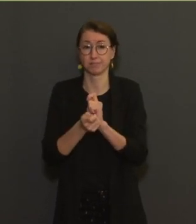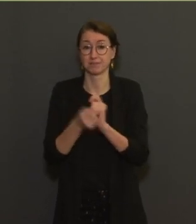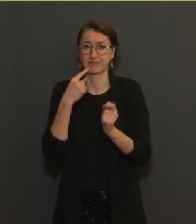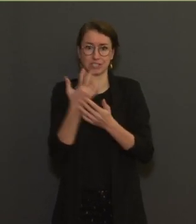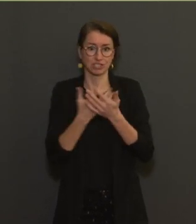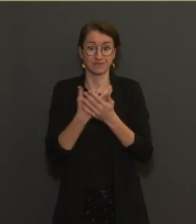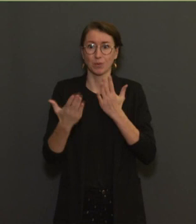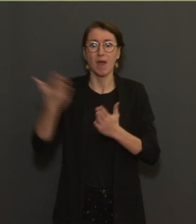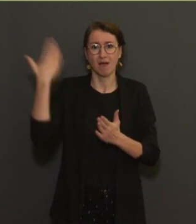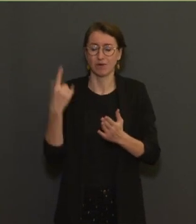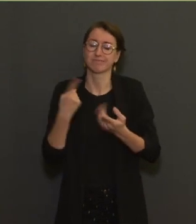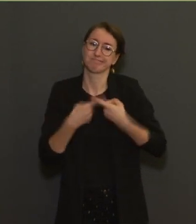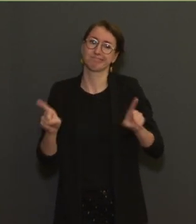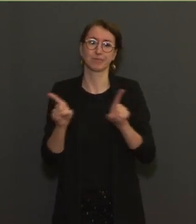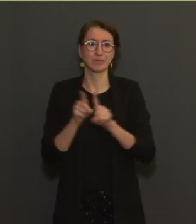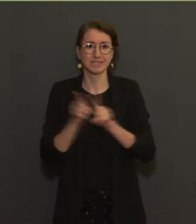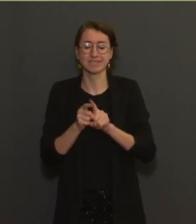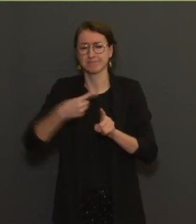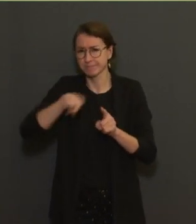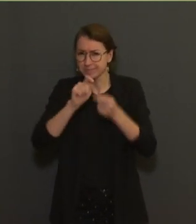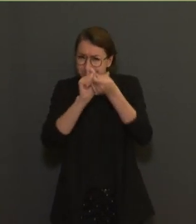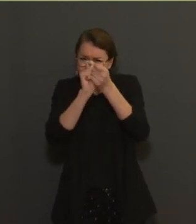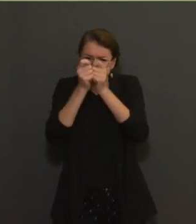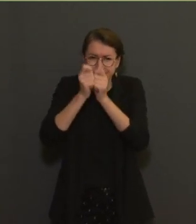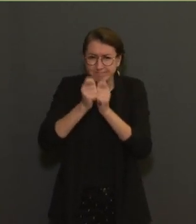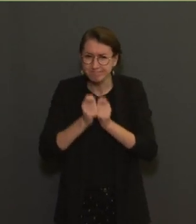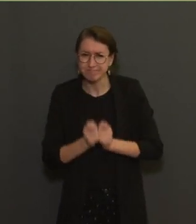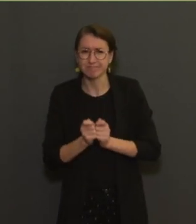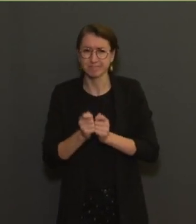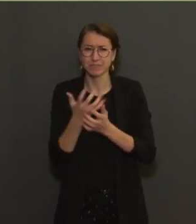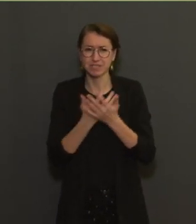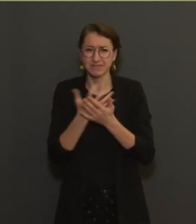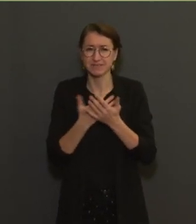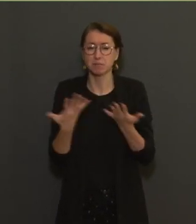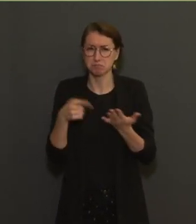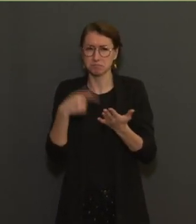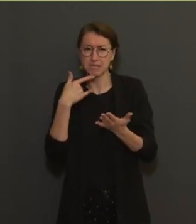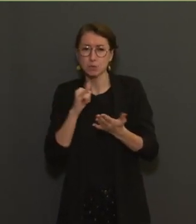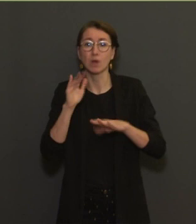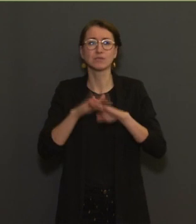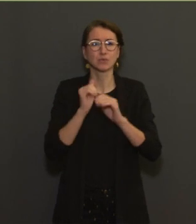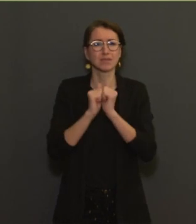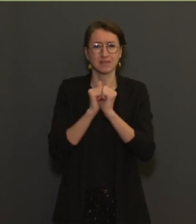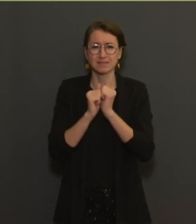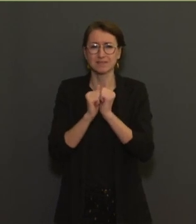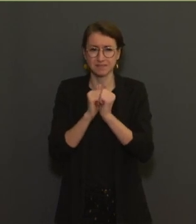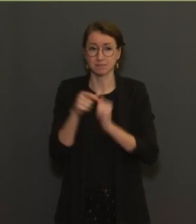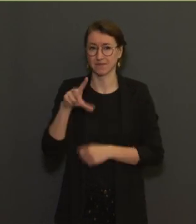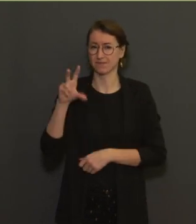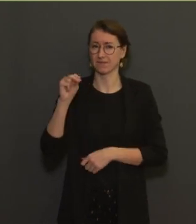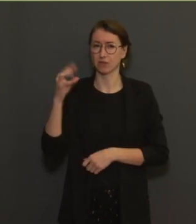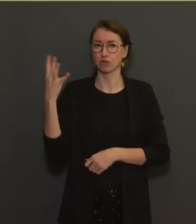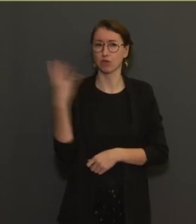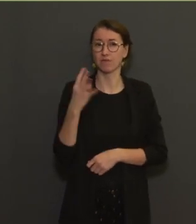qui a été établie d'après les modèles. Cette correction nous montre qu'on se trouve alors devant une augmentation de 29%